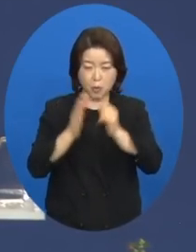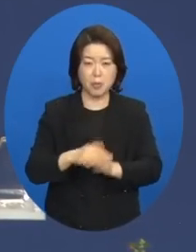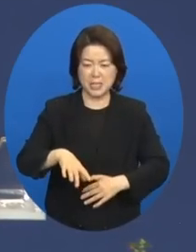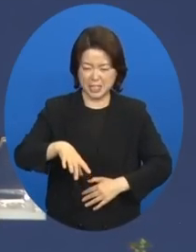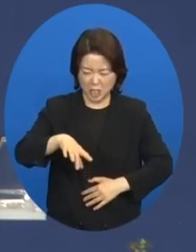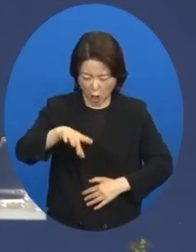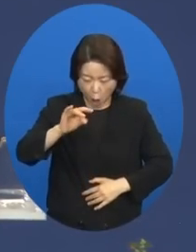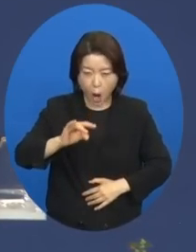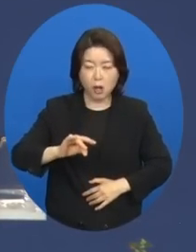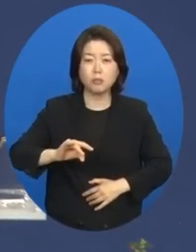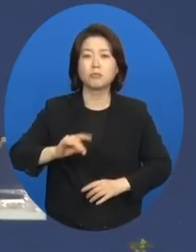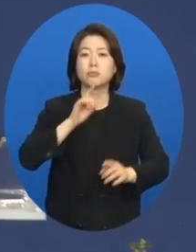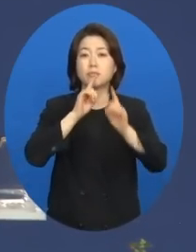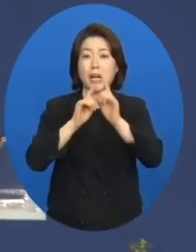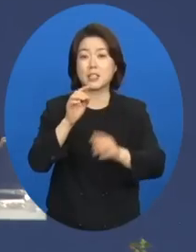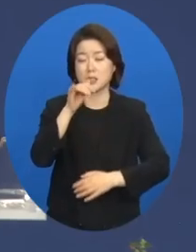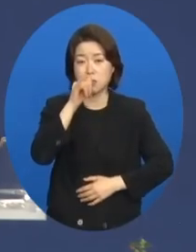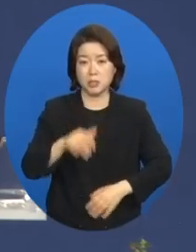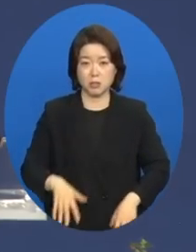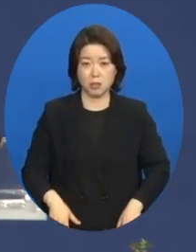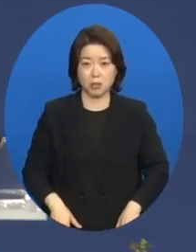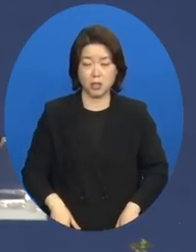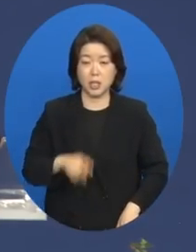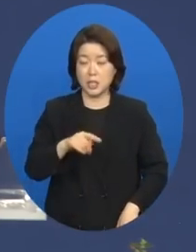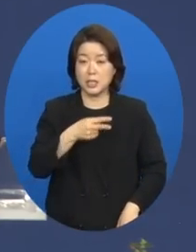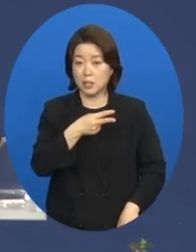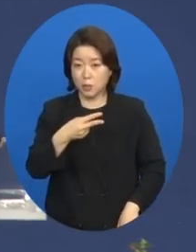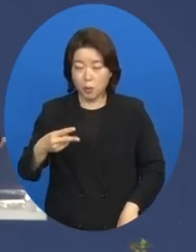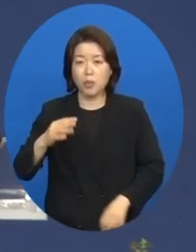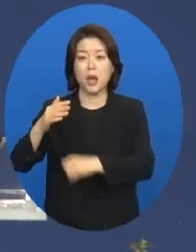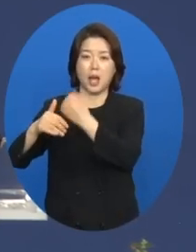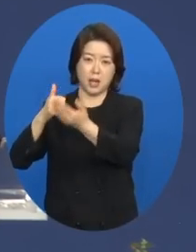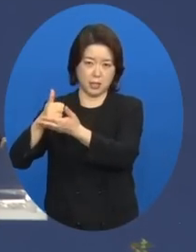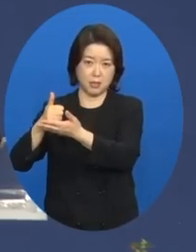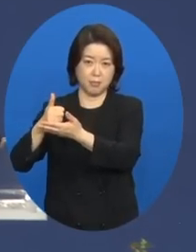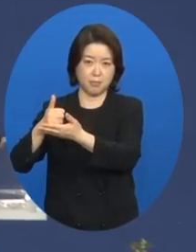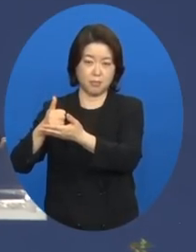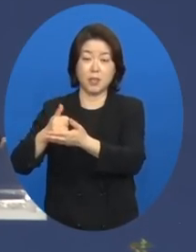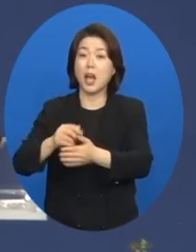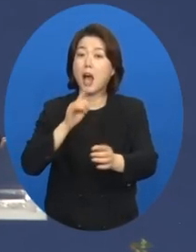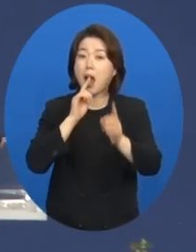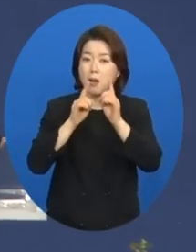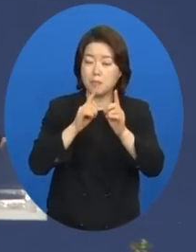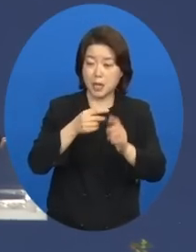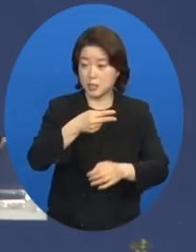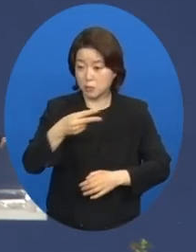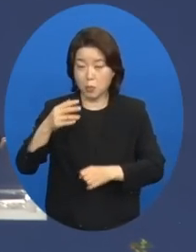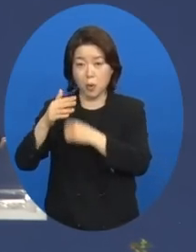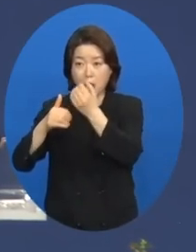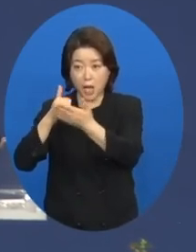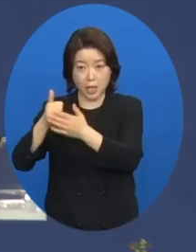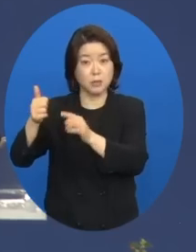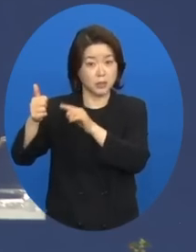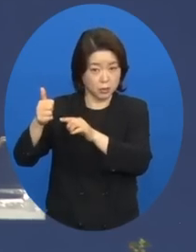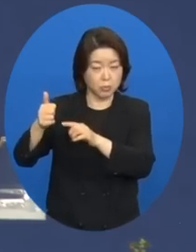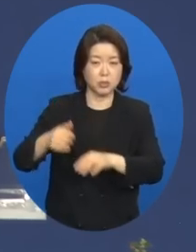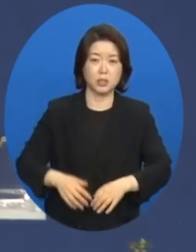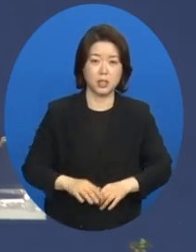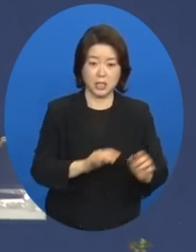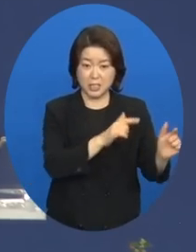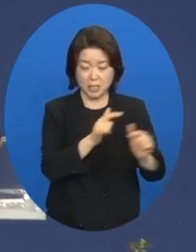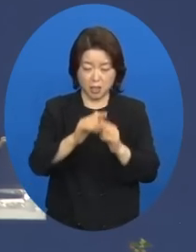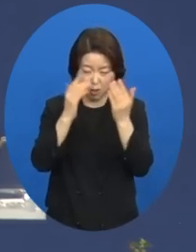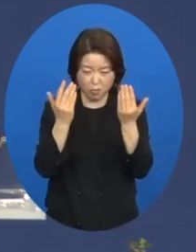계시니라 이 말씀은 곧 하나님이셨다. 근데 그 말씀이 곧 하나님이신 그분께서 만물이